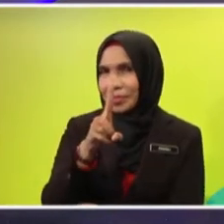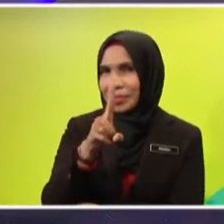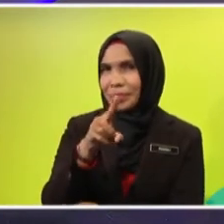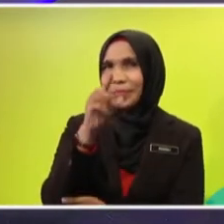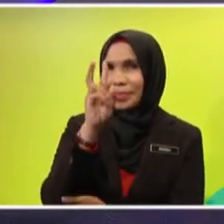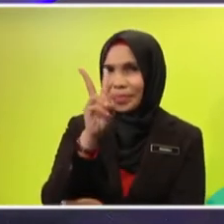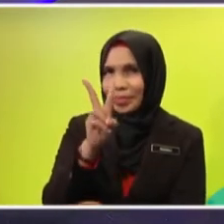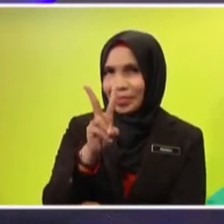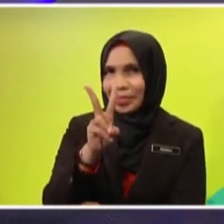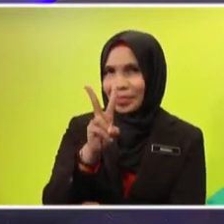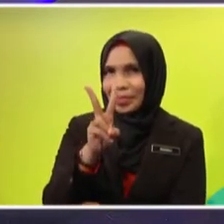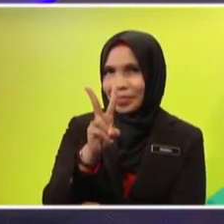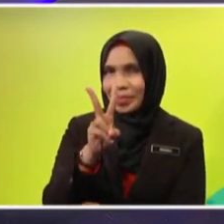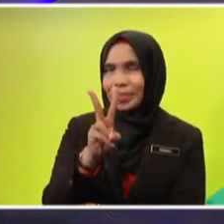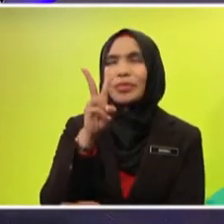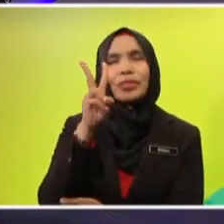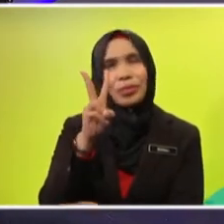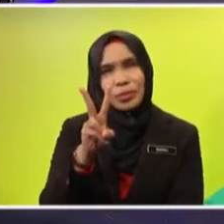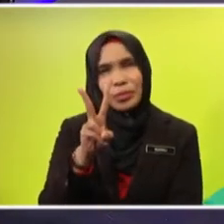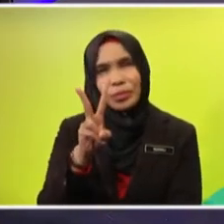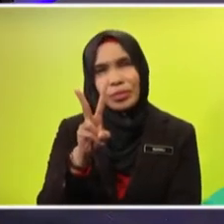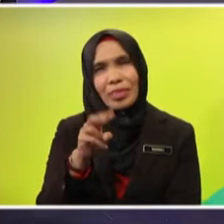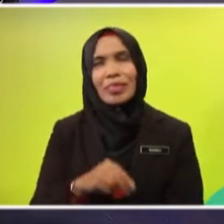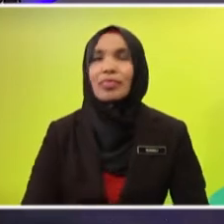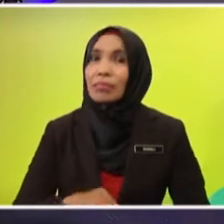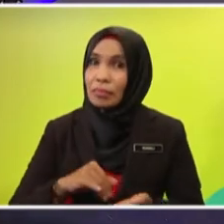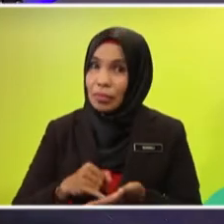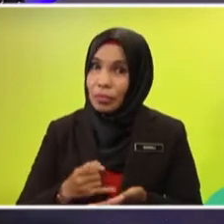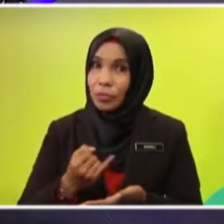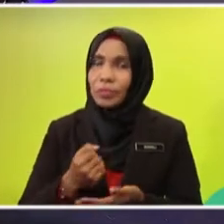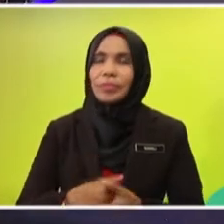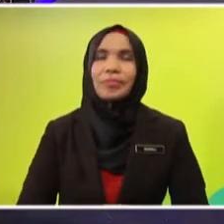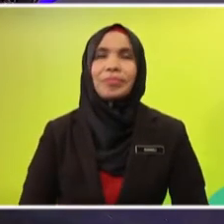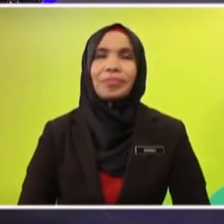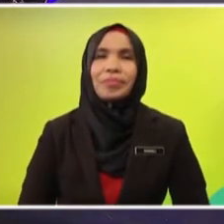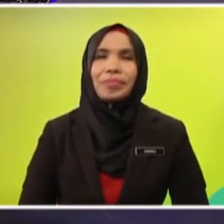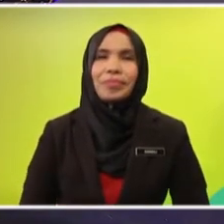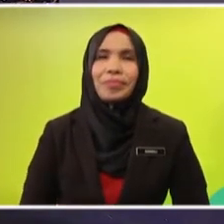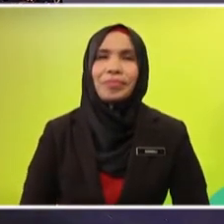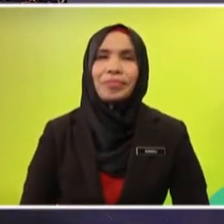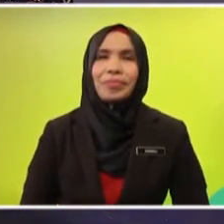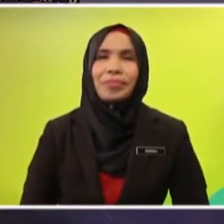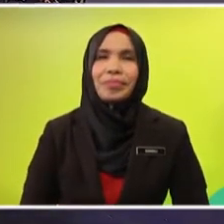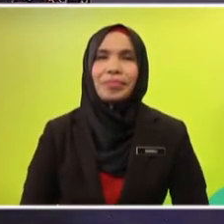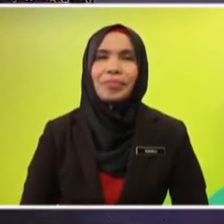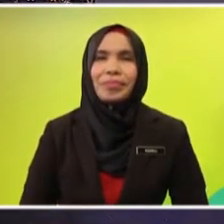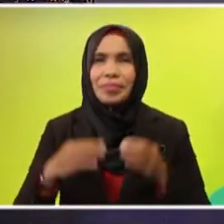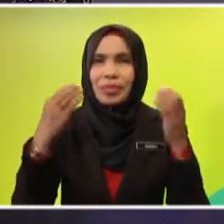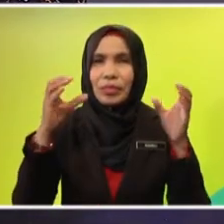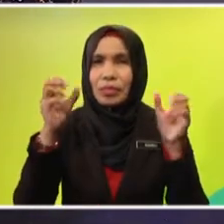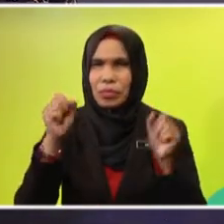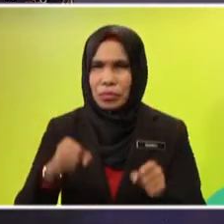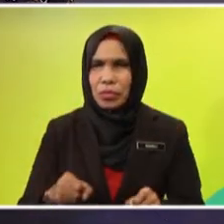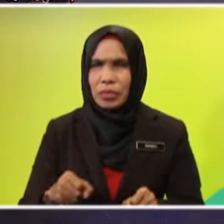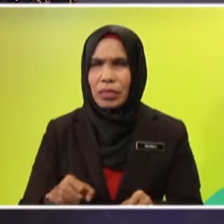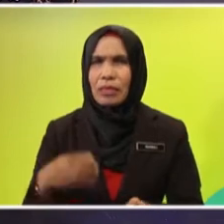qq1122 ada dua jambu bye Oke Cek Google sakit enak